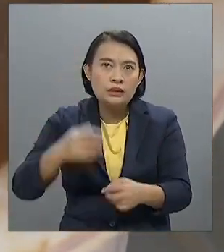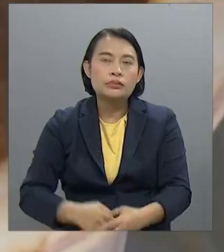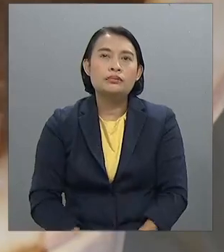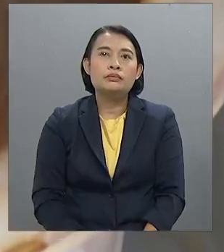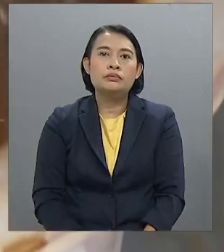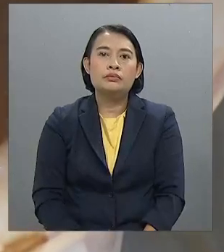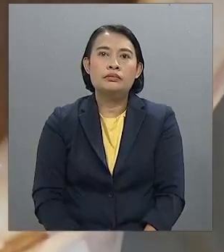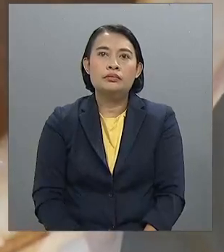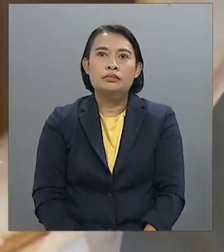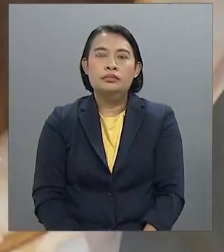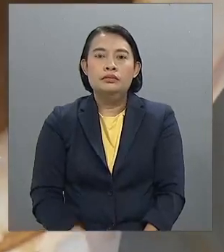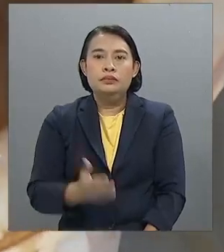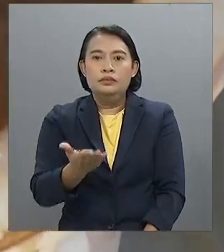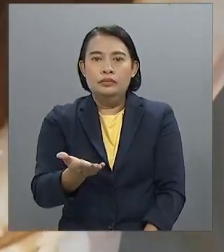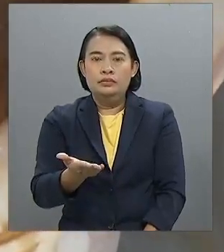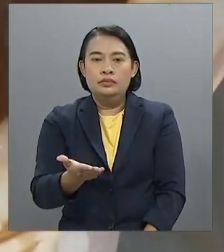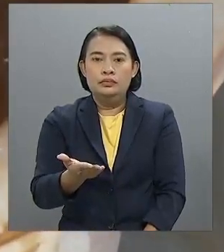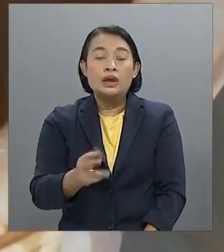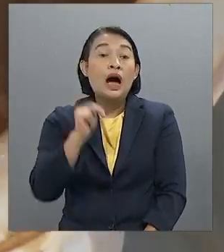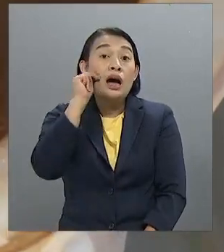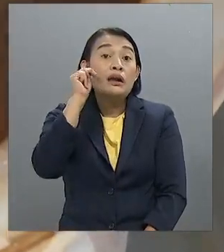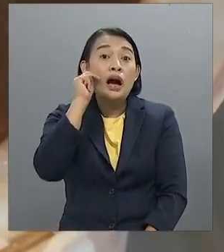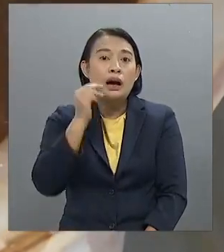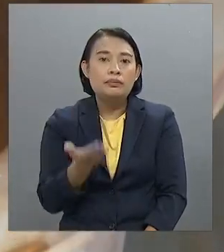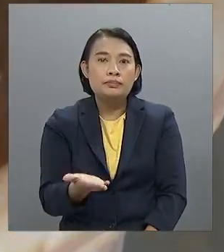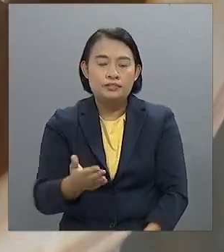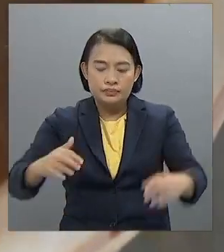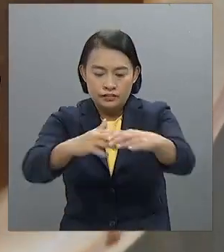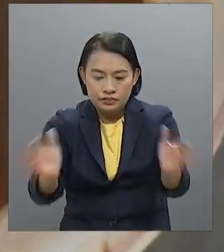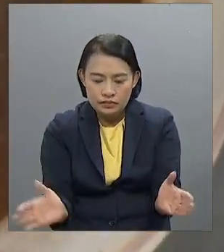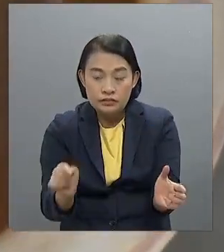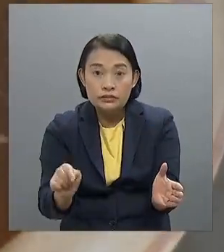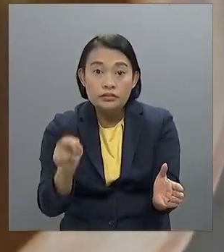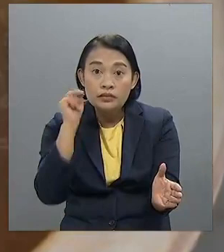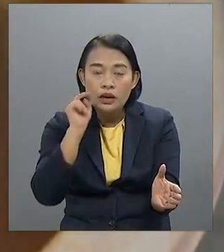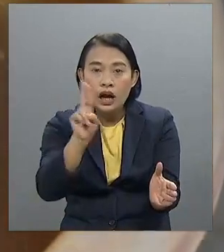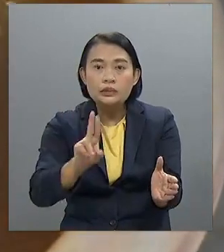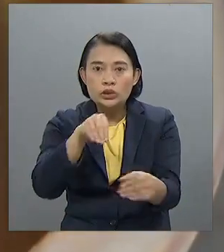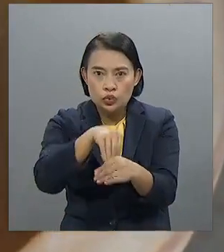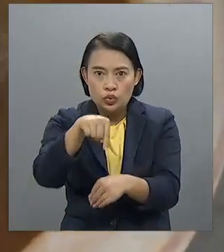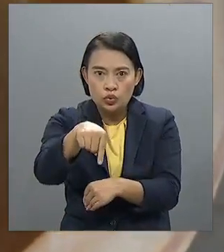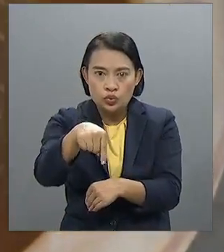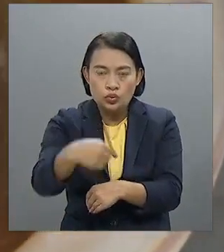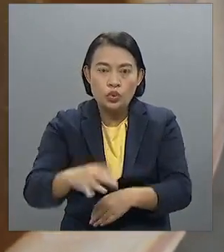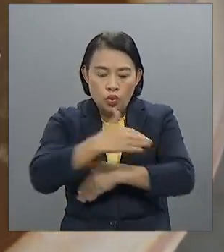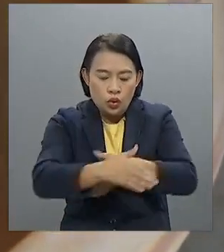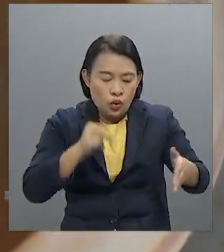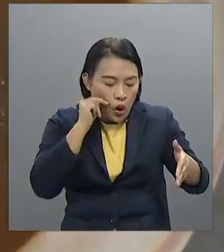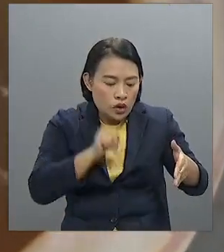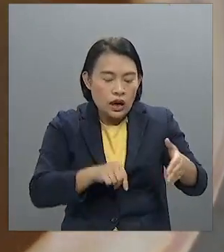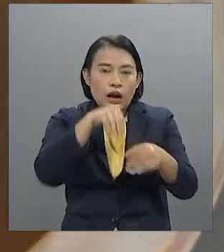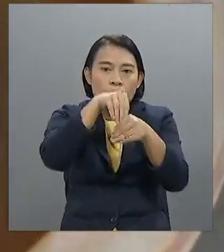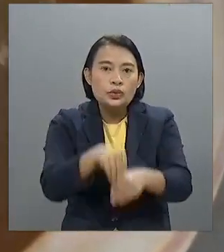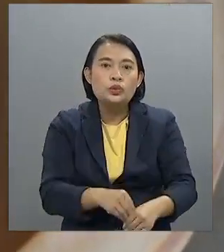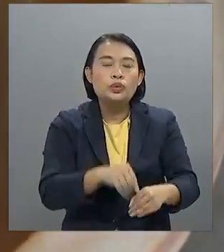นี่คือสภาพของน้ำค่ะคุณผู้ชมที่ชาวบ้านเขาใช้กันเป็นน้ำที่อยู่ในห้องน้ำชาวบ้าน1ใน4หลังคาเรือนในพื้น